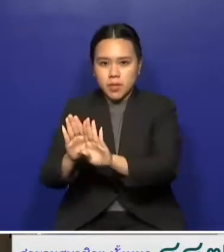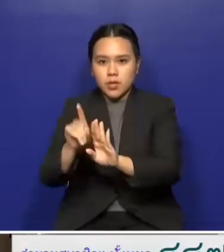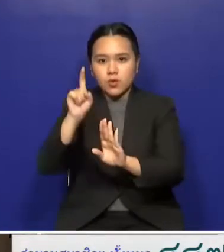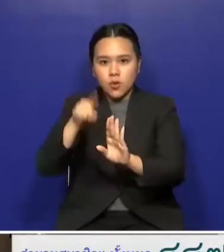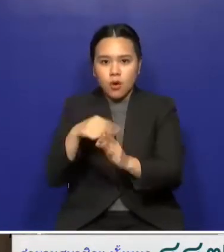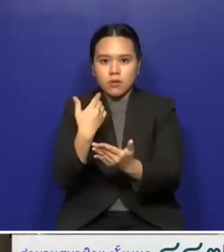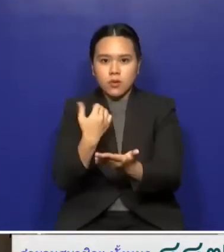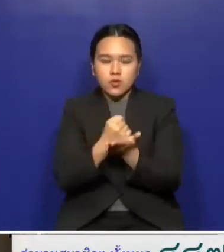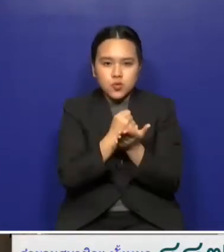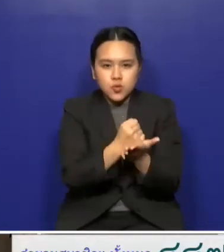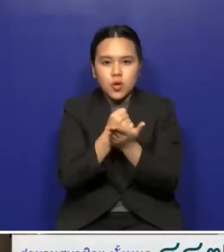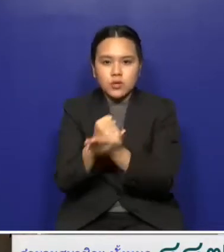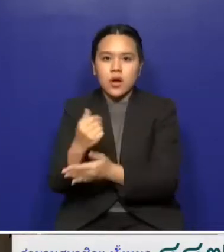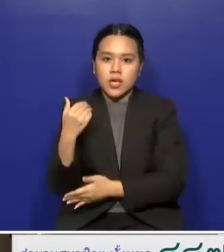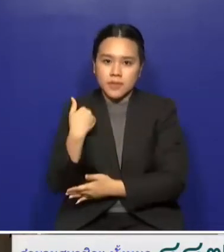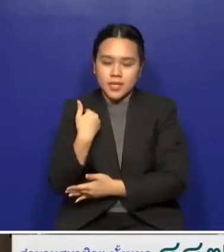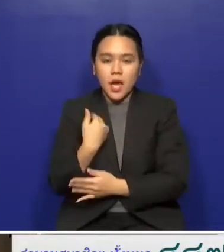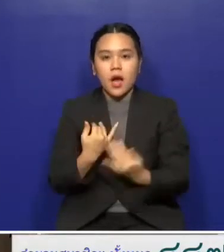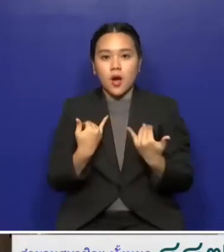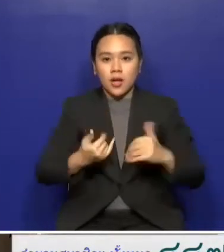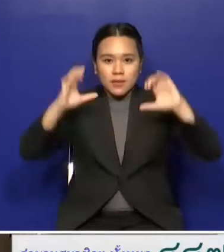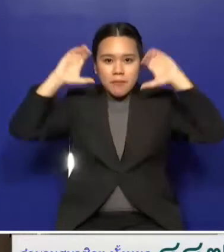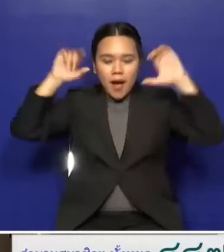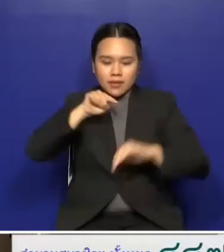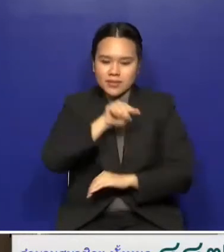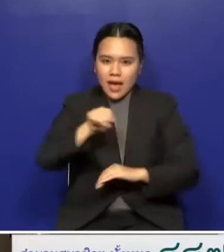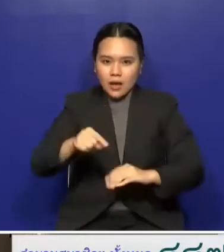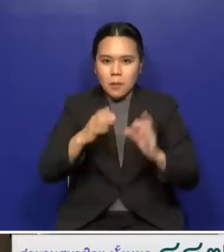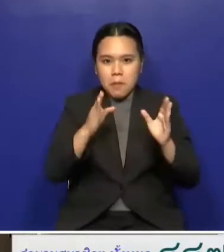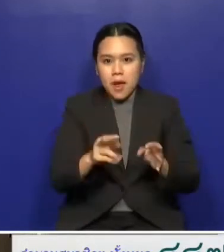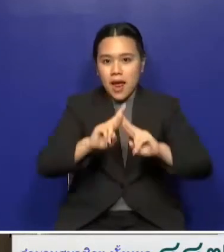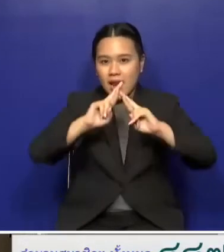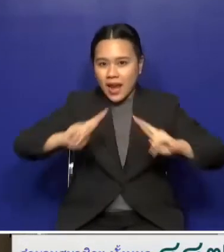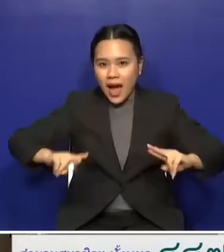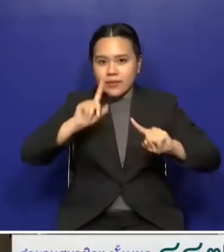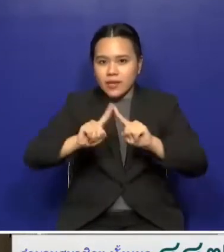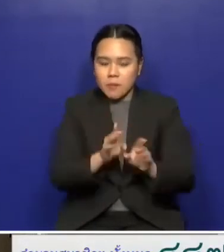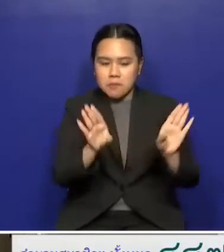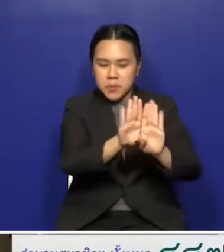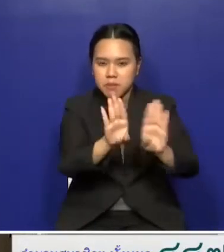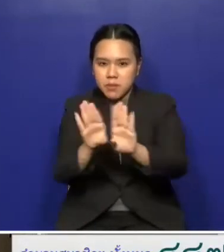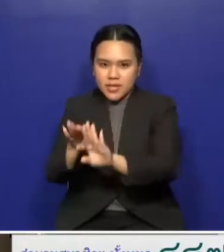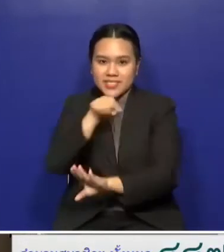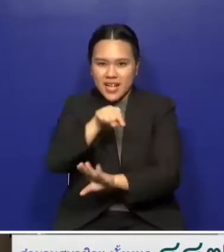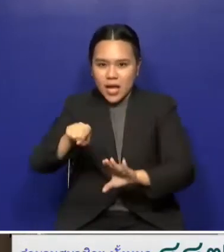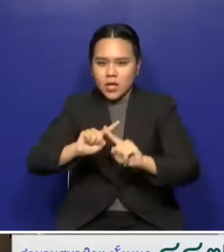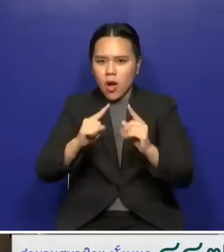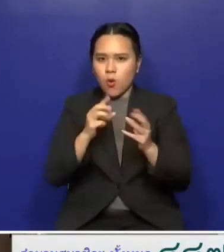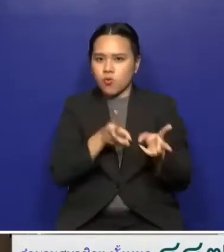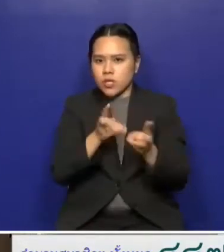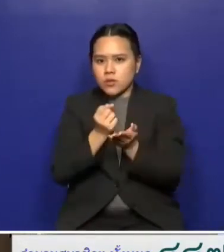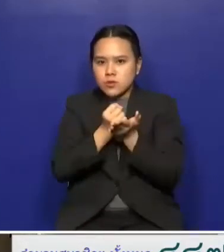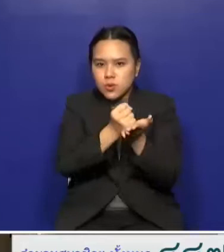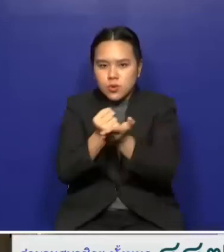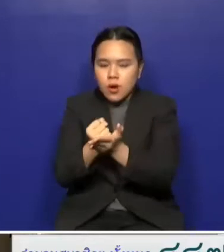อนนี้รัฐล็อกดาวน์ไปแล้วแต่ยังไม่เห็นว่าจะช่วยผู้ประกอบการที่ต้องหยุดกิจการชั่วคราวอย่างไรคนหาเช้